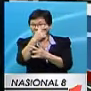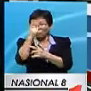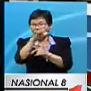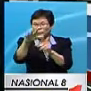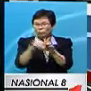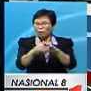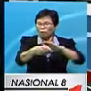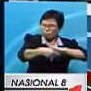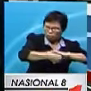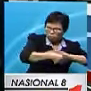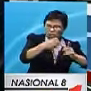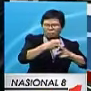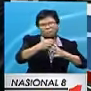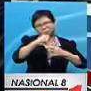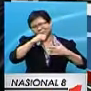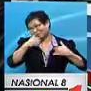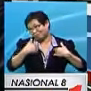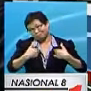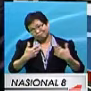terbabit rasuah atau tidak.